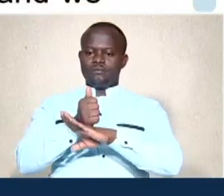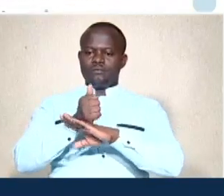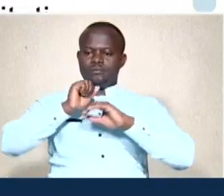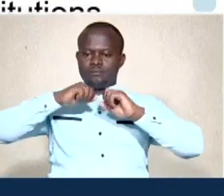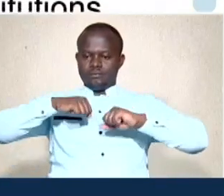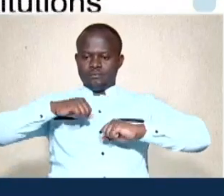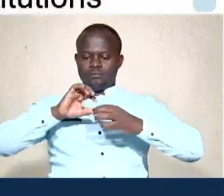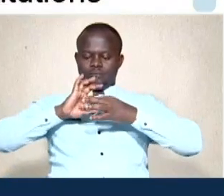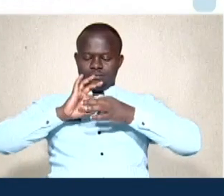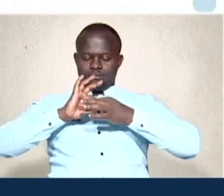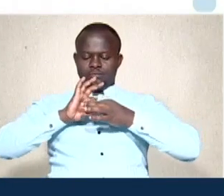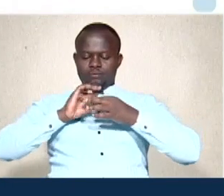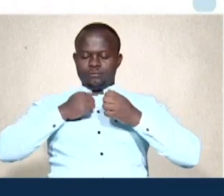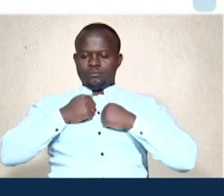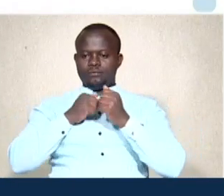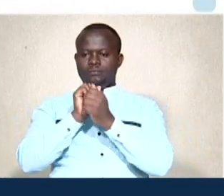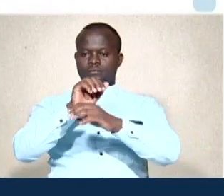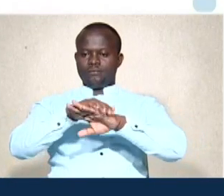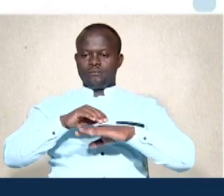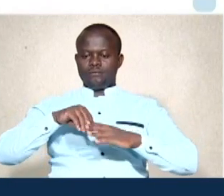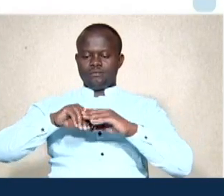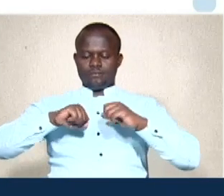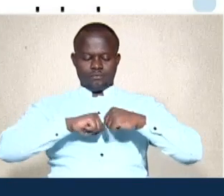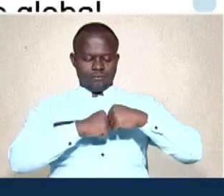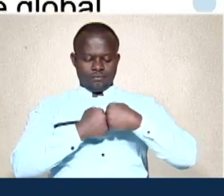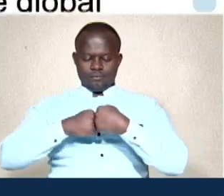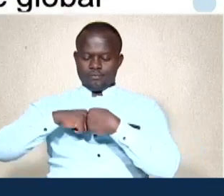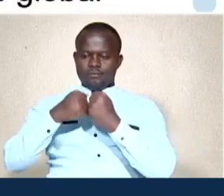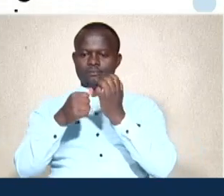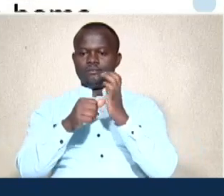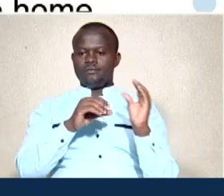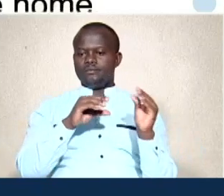y'ubufatanye hagati y'u Rwanda n'Ubwongereza mu guhangana n'ikibazo cy'abimukira